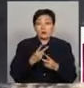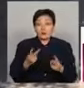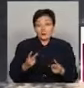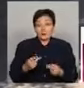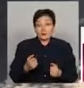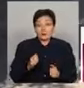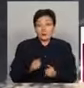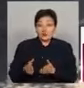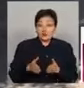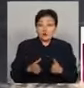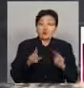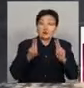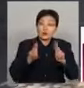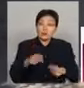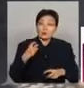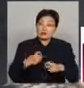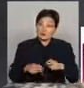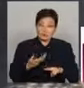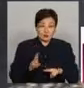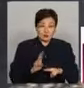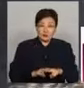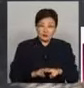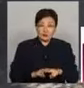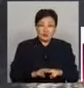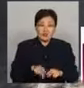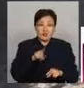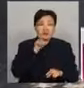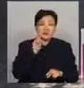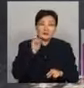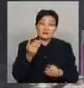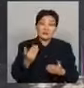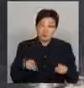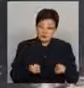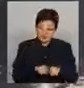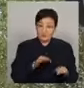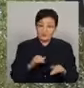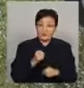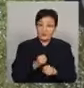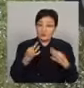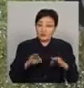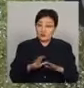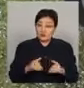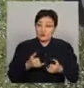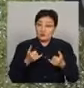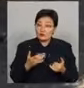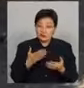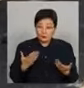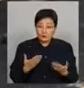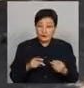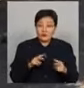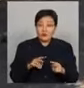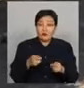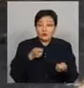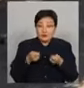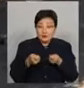жолын тәртіп бұзып жатқандар. Өте өңке жастар істеп жатқан ғой. Жол бермейді. Байқаңдаршы, сендер жалғыз емес